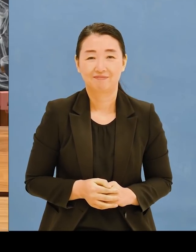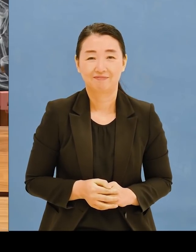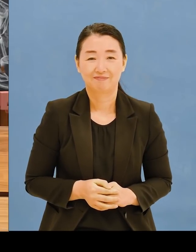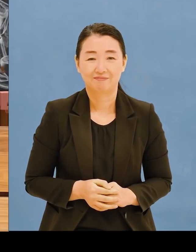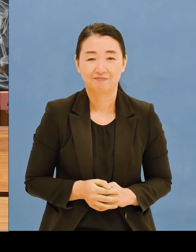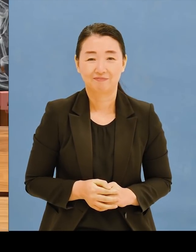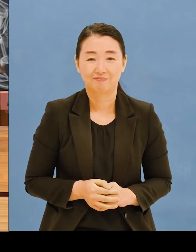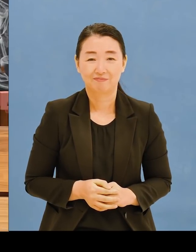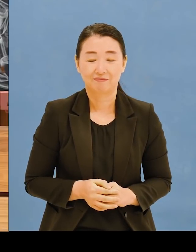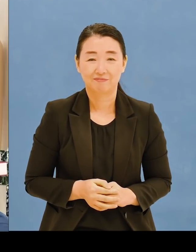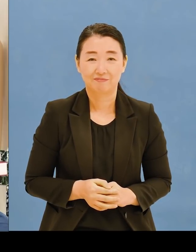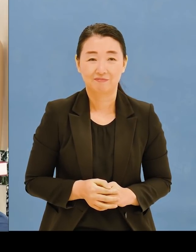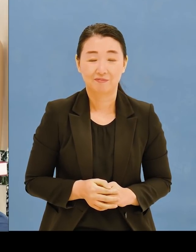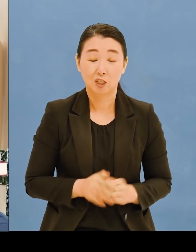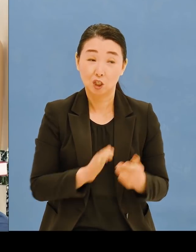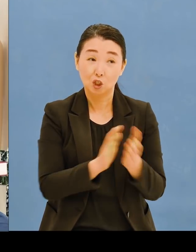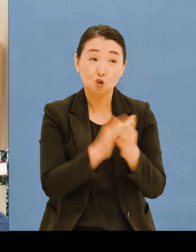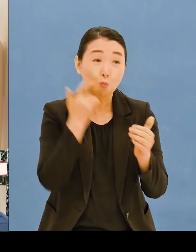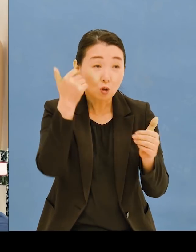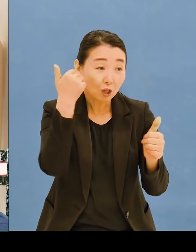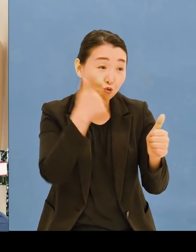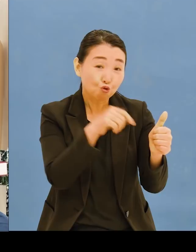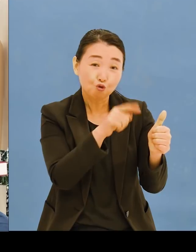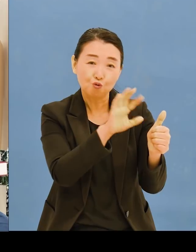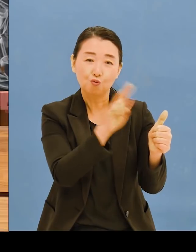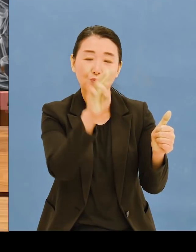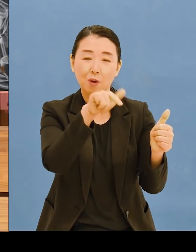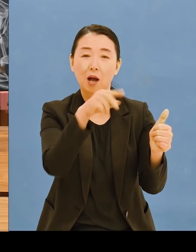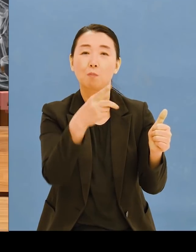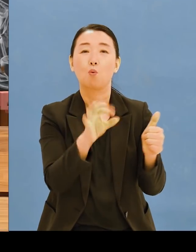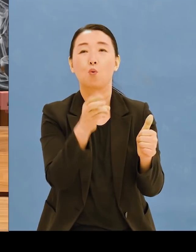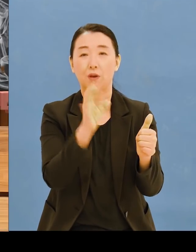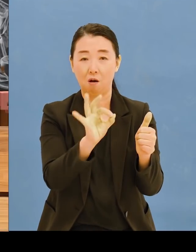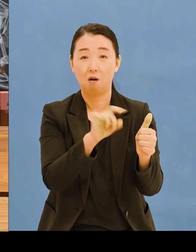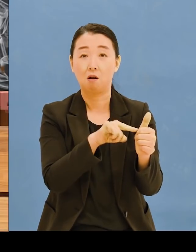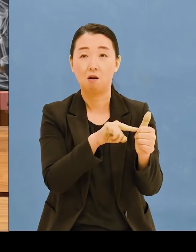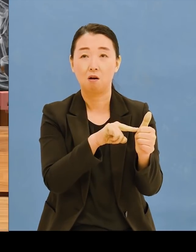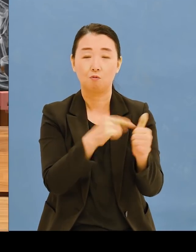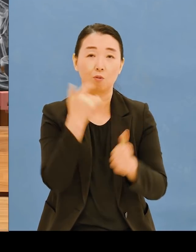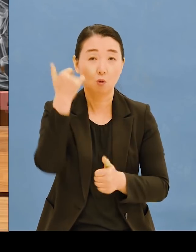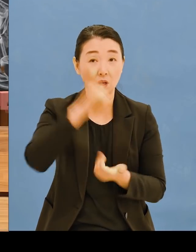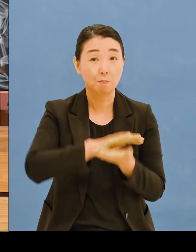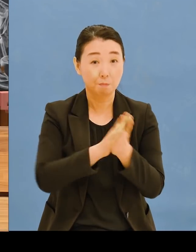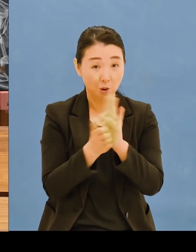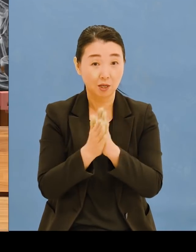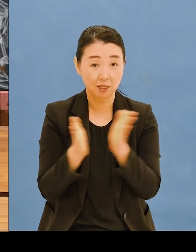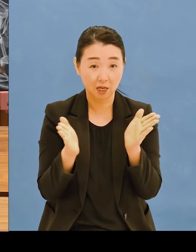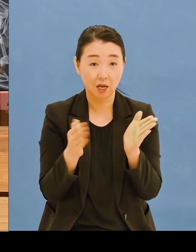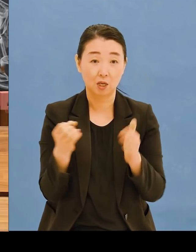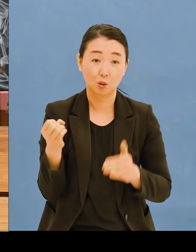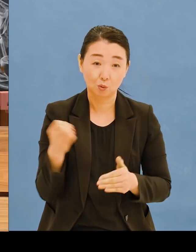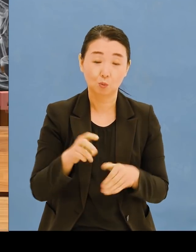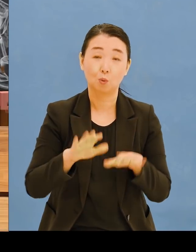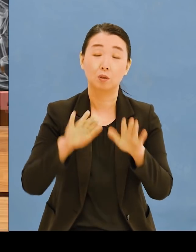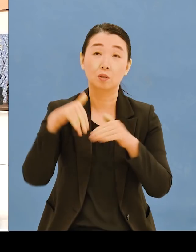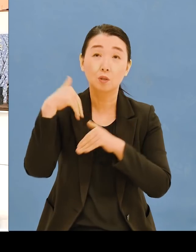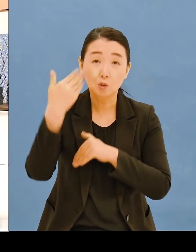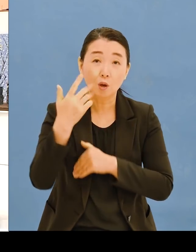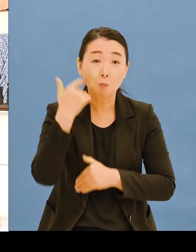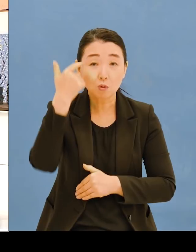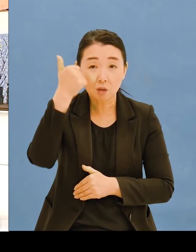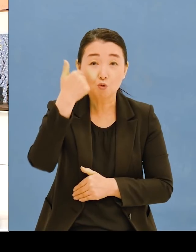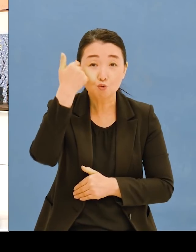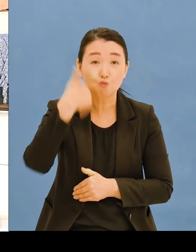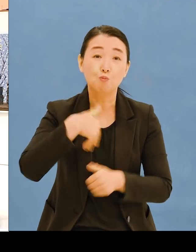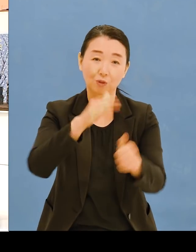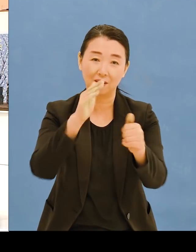아까 목사님이 어떤 목사님이었죠? 박보영 목사님. 박보영 목사님을 통해서 이제 첫 번째 우리 이 목사님의 변화가 시작됐고 그 후에 또 어떤 목사님을